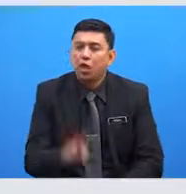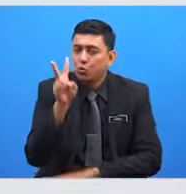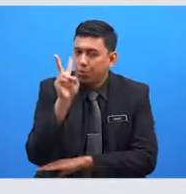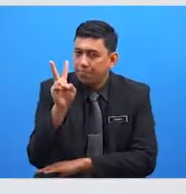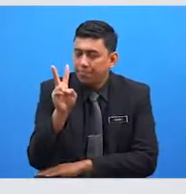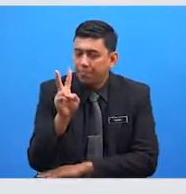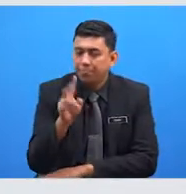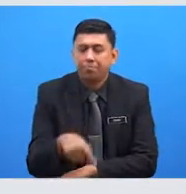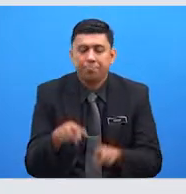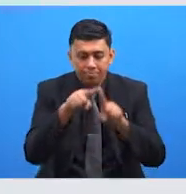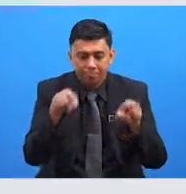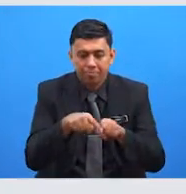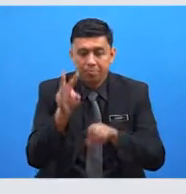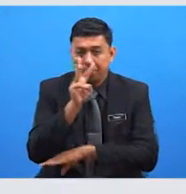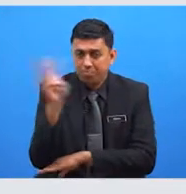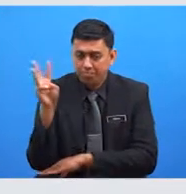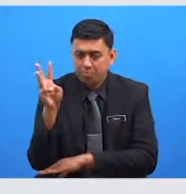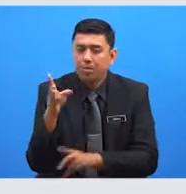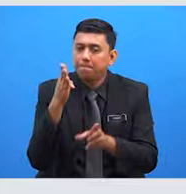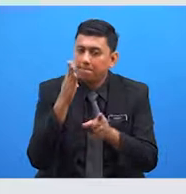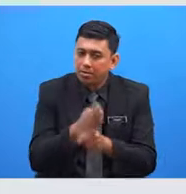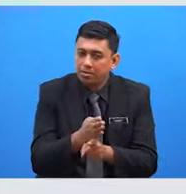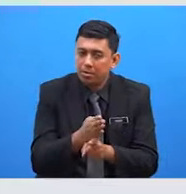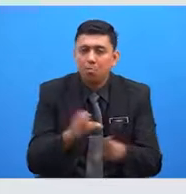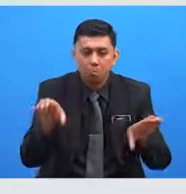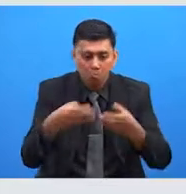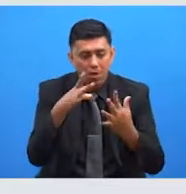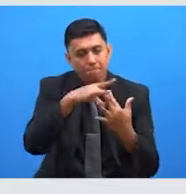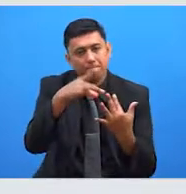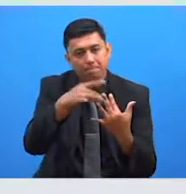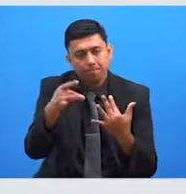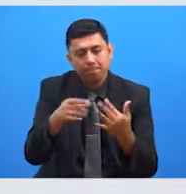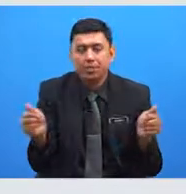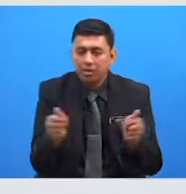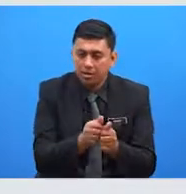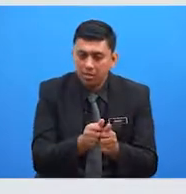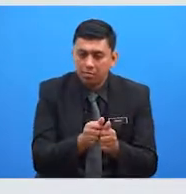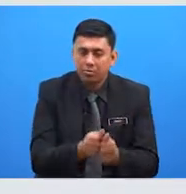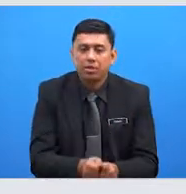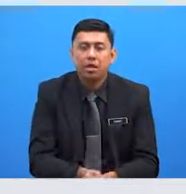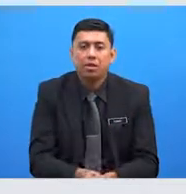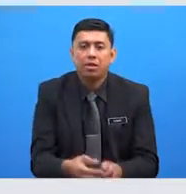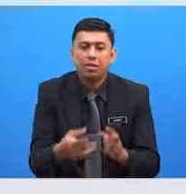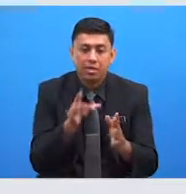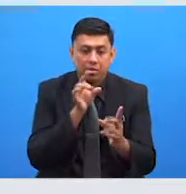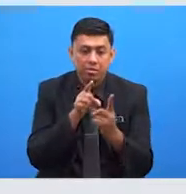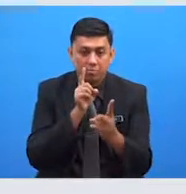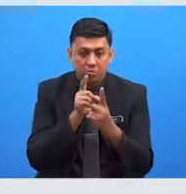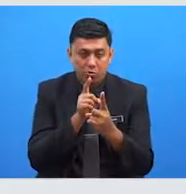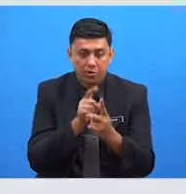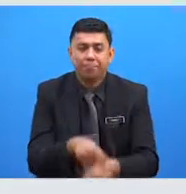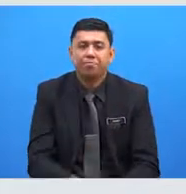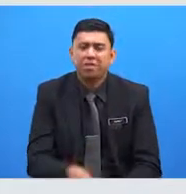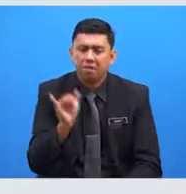Kedua, laman web yang membenarkan pengguna membuat pilihan dengan memilih respon dari butang